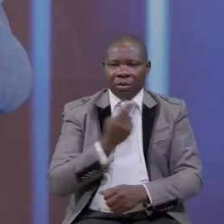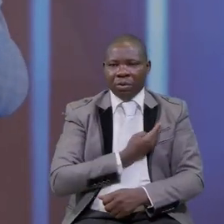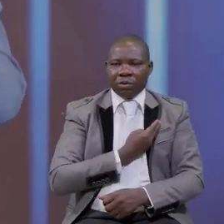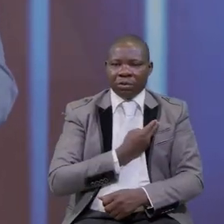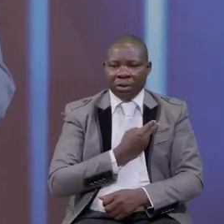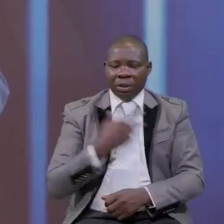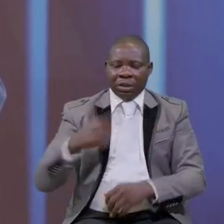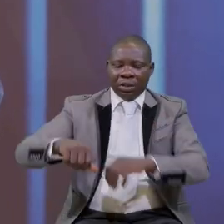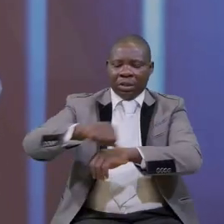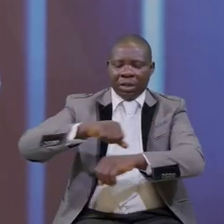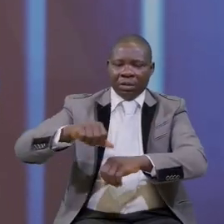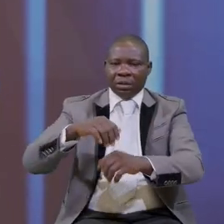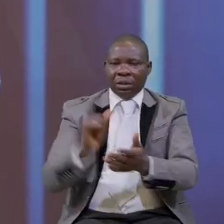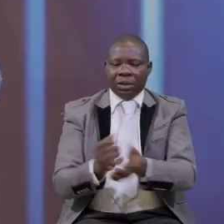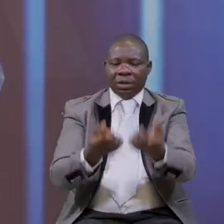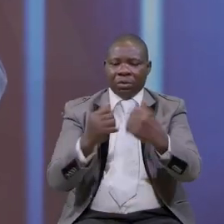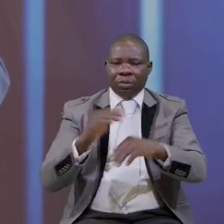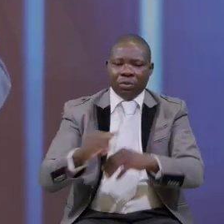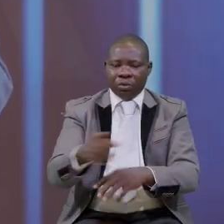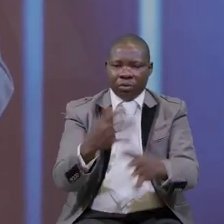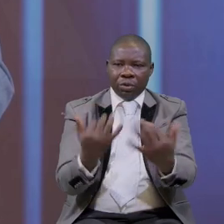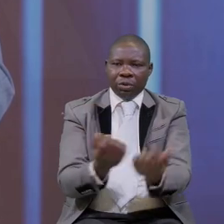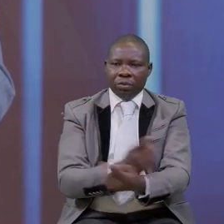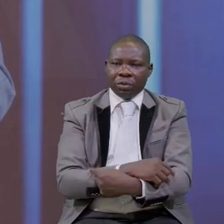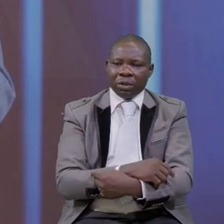Avance avec nous. L'onction qui vient sur ta vie aujourd'hui